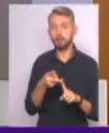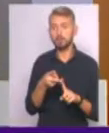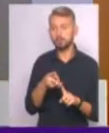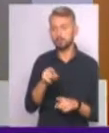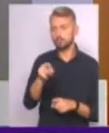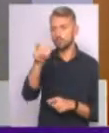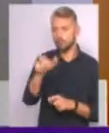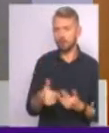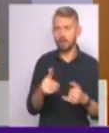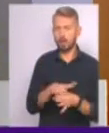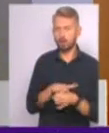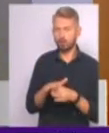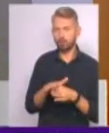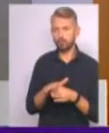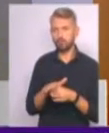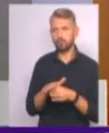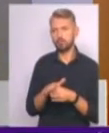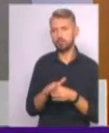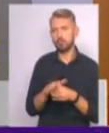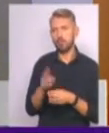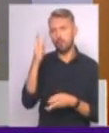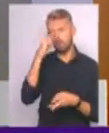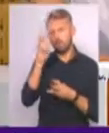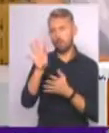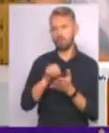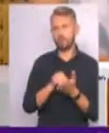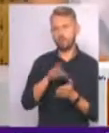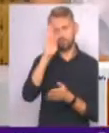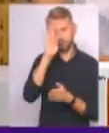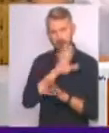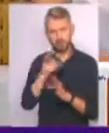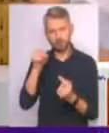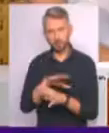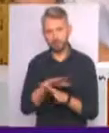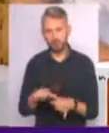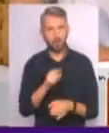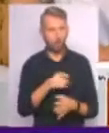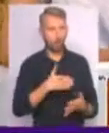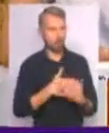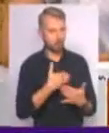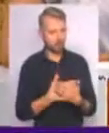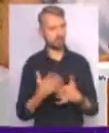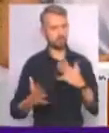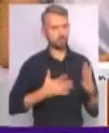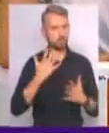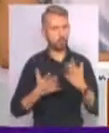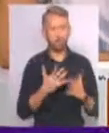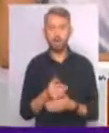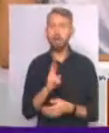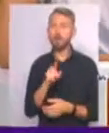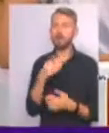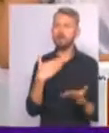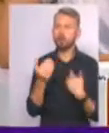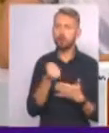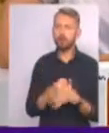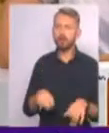вона зараз абсолютно, ну, модельна, ну, можливо, до чоловіків це не дуже відноситься. Ну, активний, добрий. Так, от як ви відноситесь